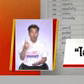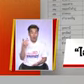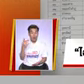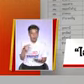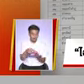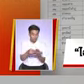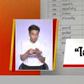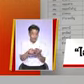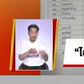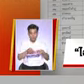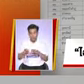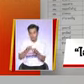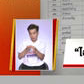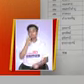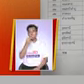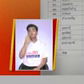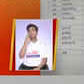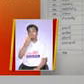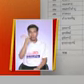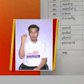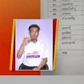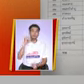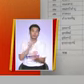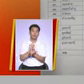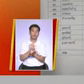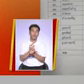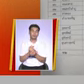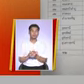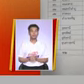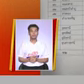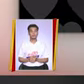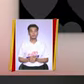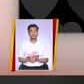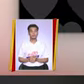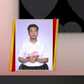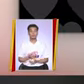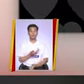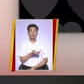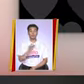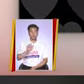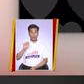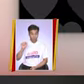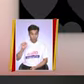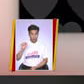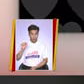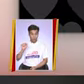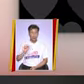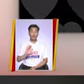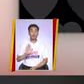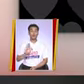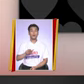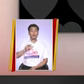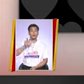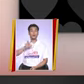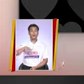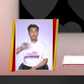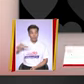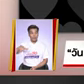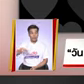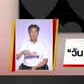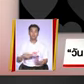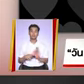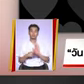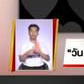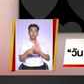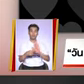อะไรพร้อมจะชี้แจงทุกข้อขณะที่คุณวันอยู่บำรุงนะครับอดีตส.สเจ้าของพื้นที่จากพรรคเพื่อไทยก็มีการโพสต์ข้อความยืน